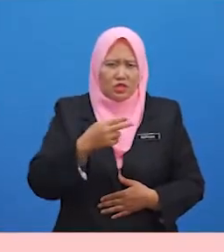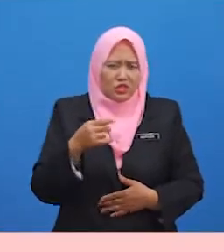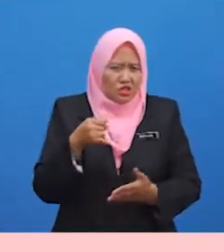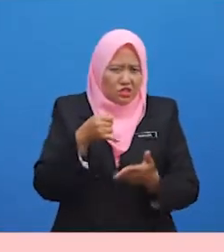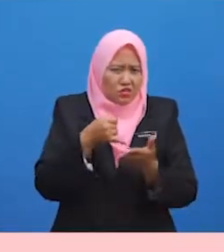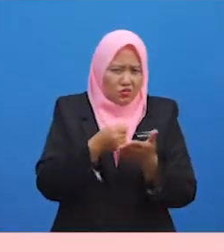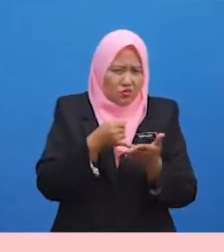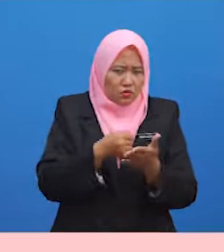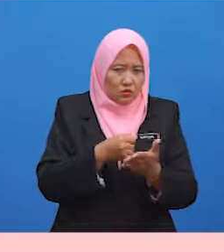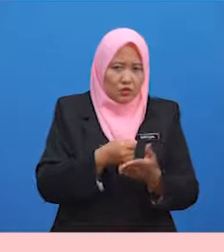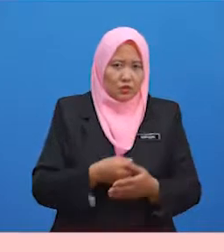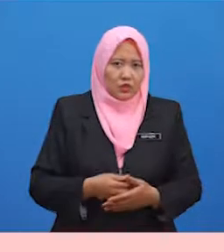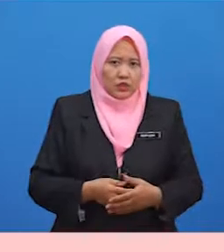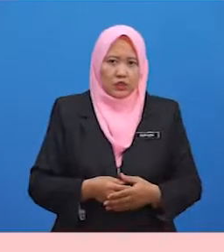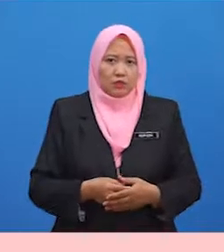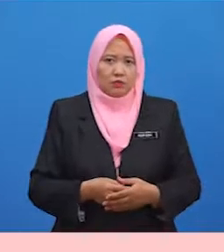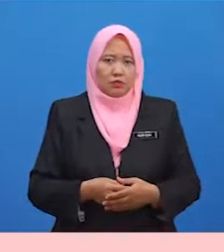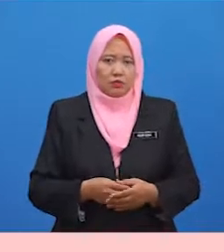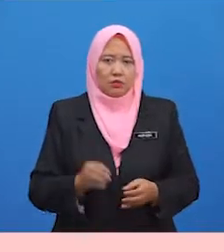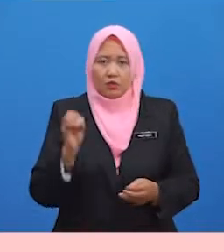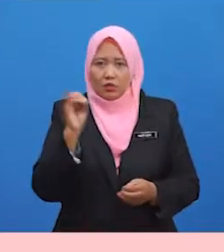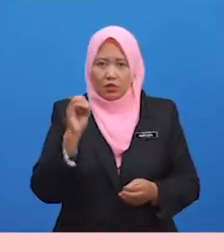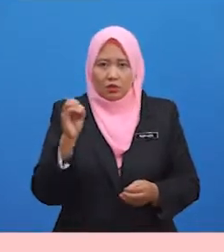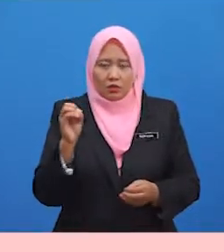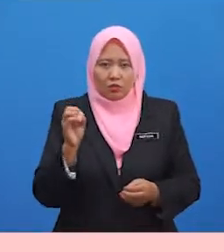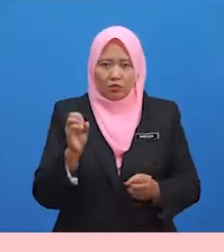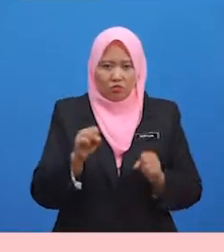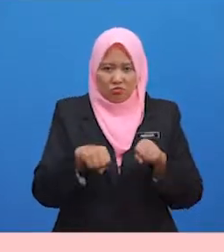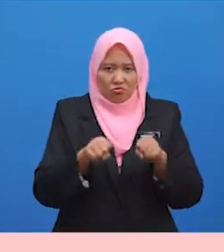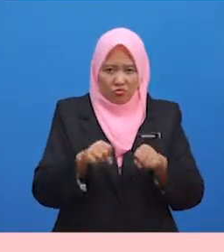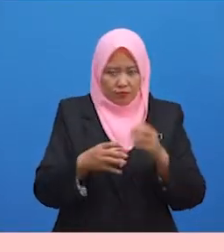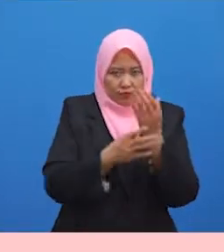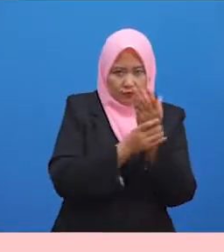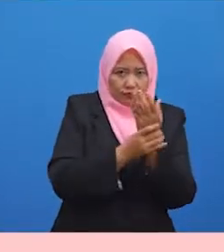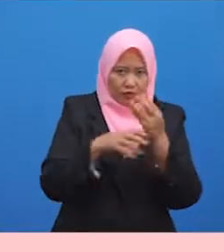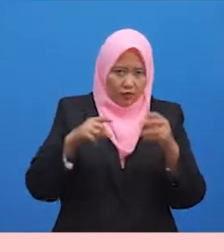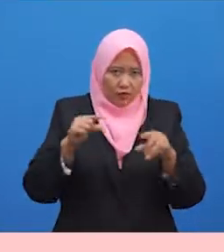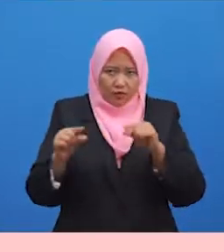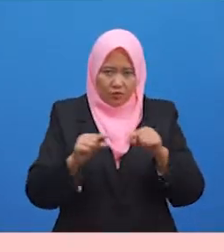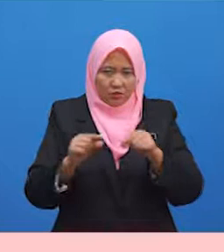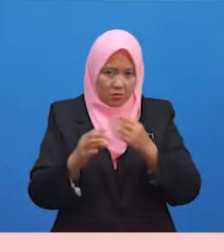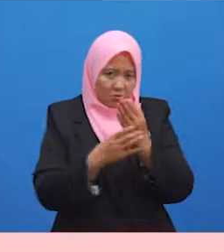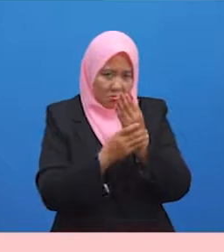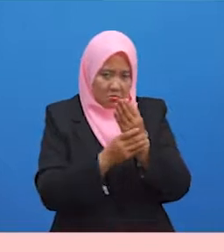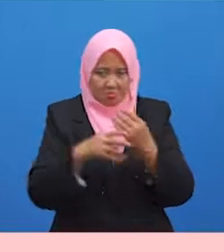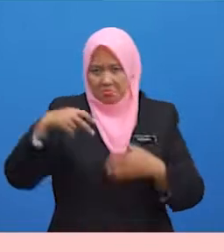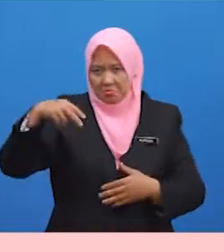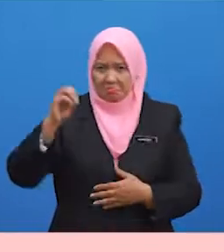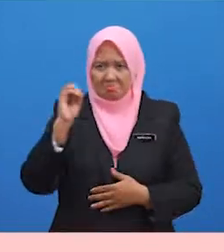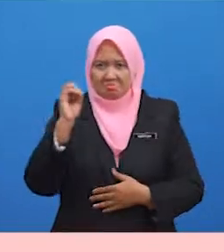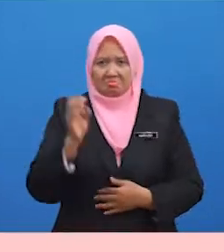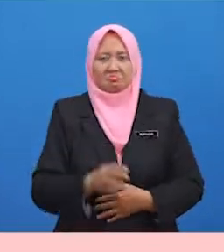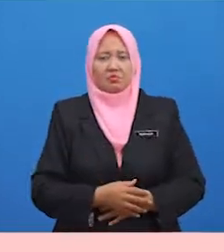Kecederaan kepala yang serius boleh menyebabkan tanda dan gejala seperti rasa mencucuk, kebas